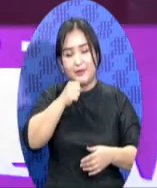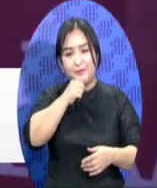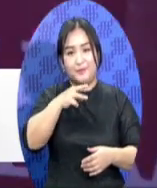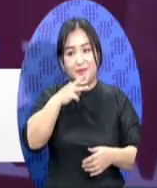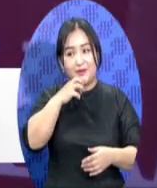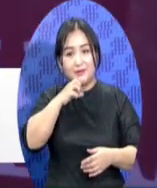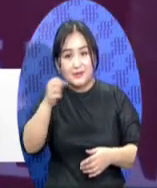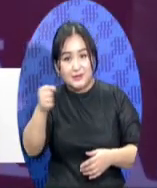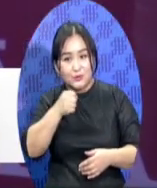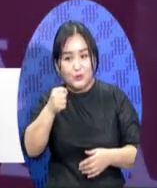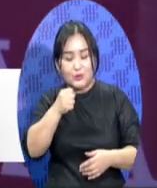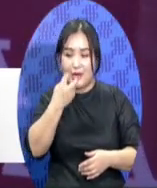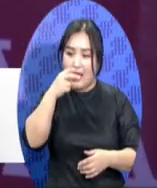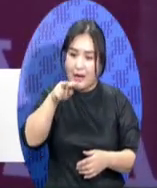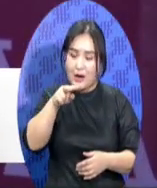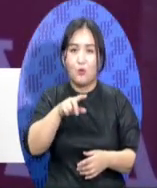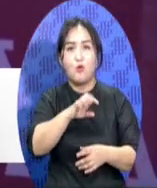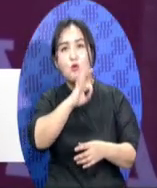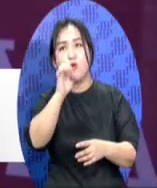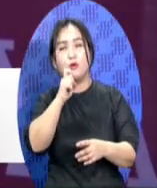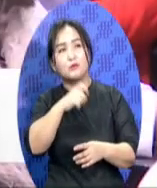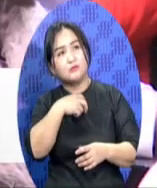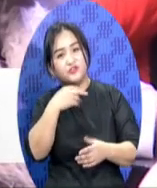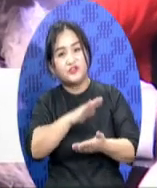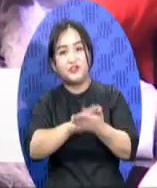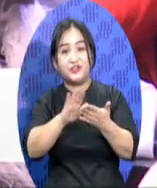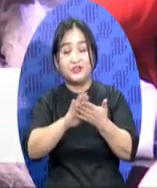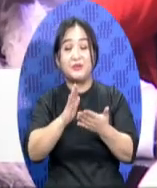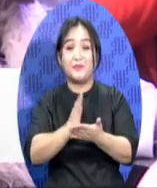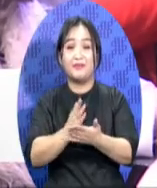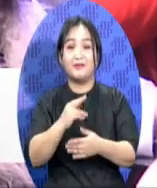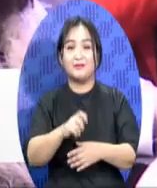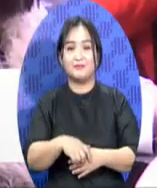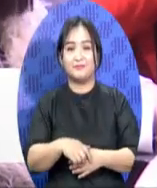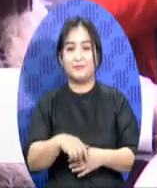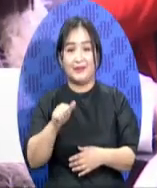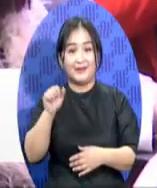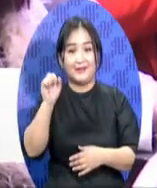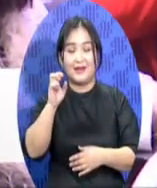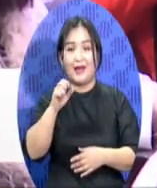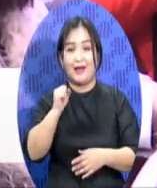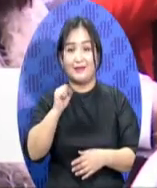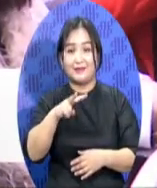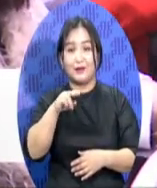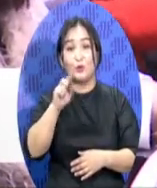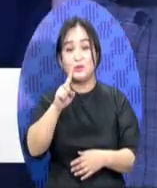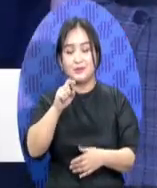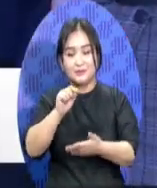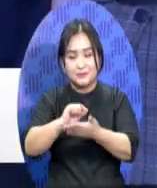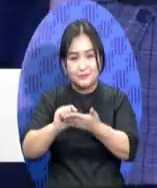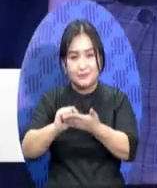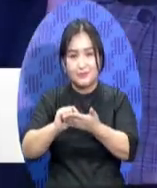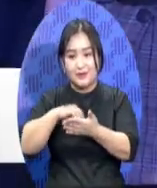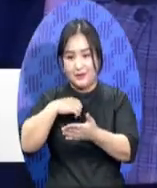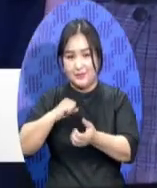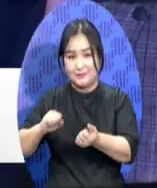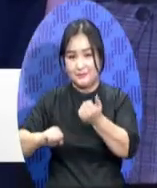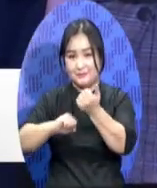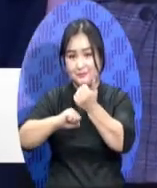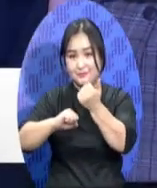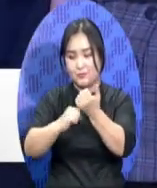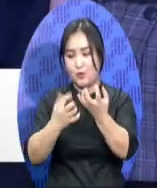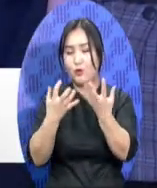халсан байх. Тим одоо талтай сэтгүүл биш шүү. Алтан үзэг наадмын хэвлэл мэдээллийн томоохон байгууллагууд ивент тэтгэж хамтран ажилладаг байна.